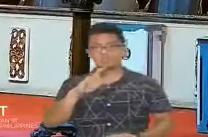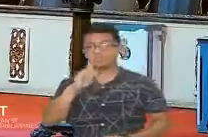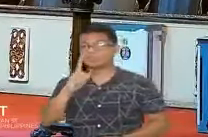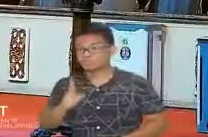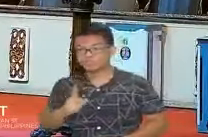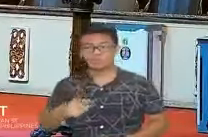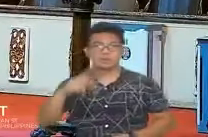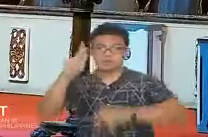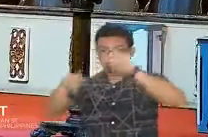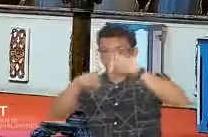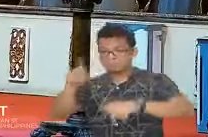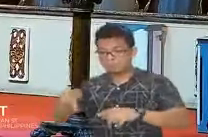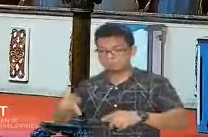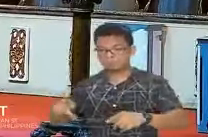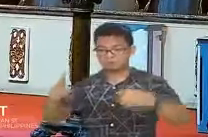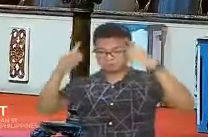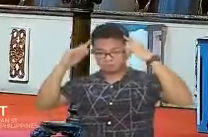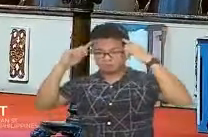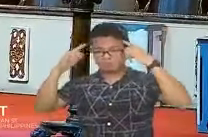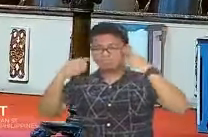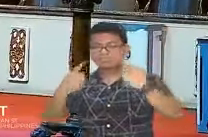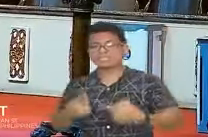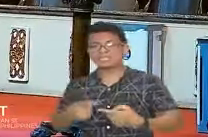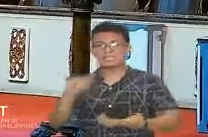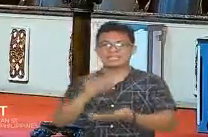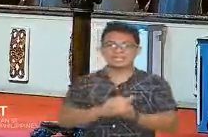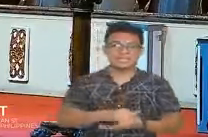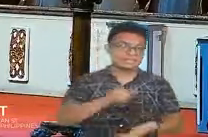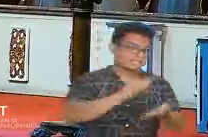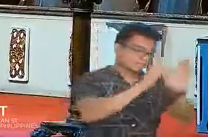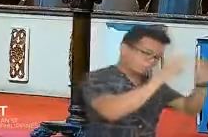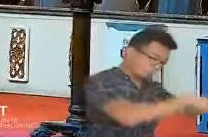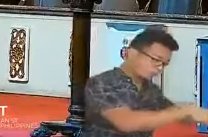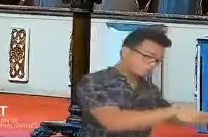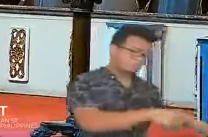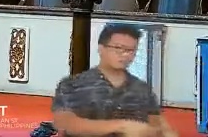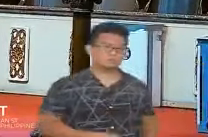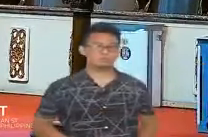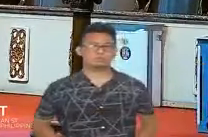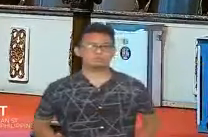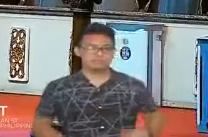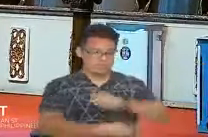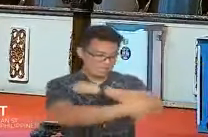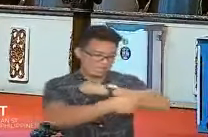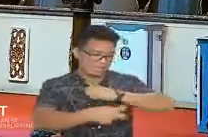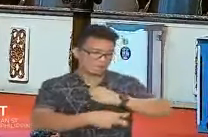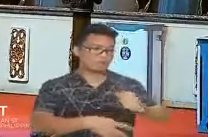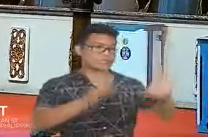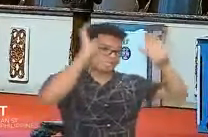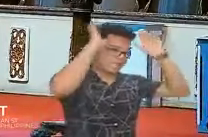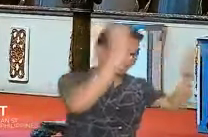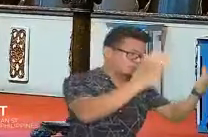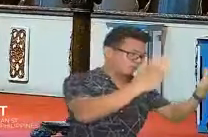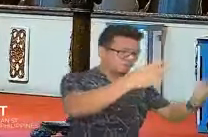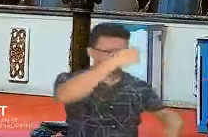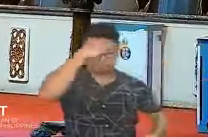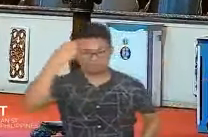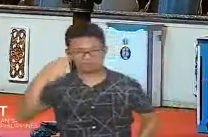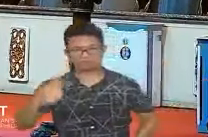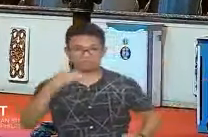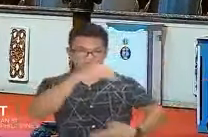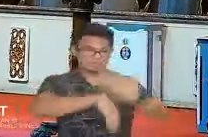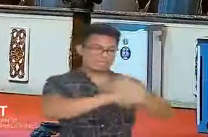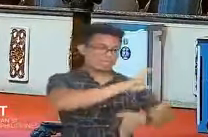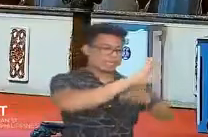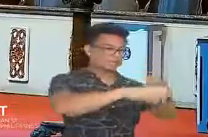PBMA. Ang nag-accuse Aglipayan, ang gi-accuse Baptist, nasa dila. Ingon sa barangay captain,